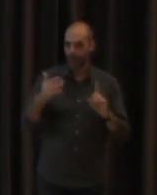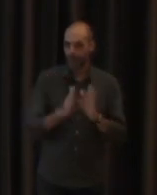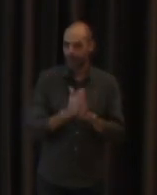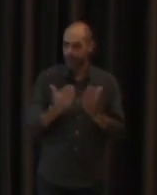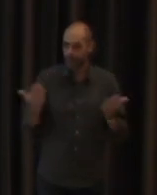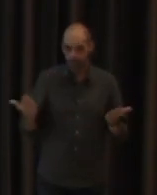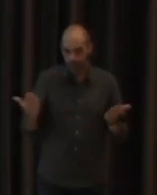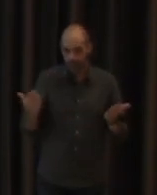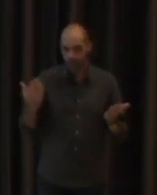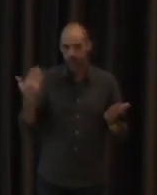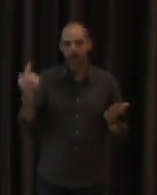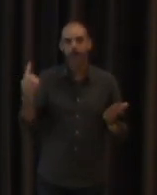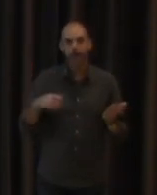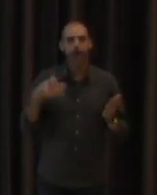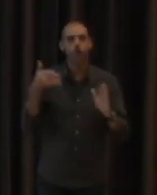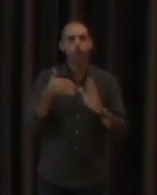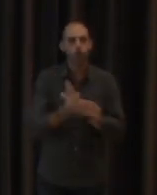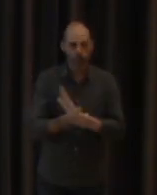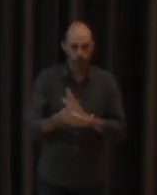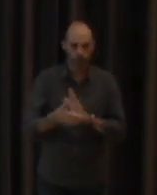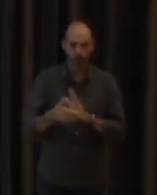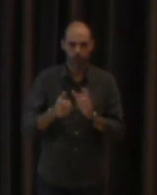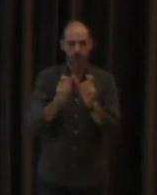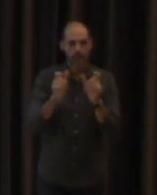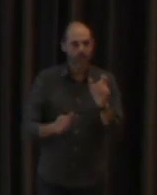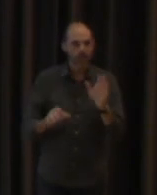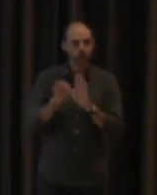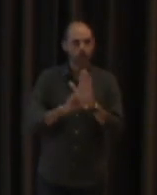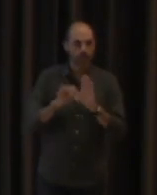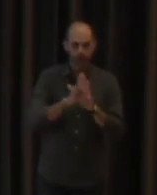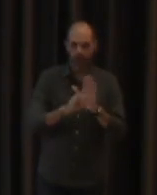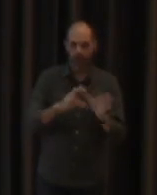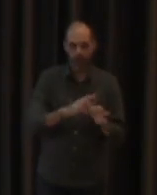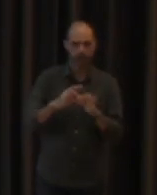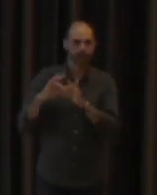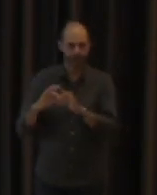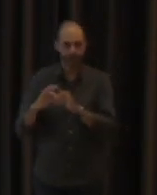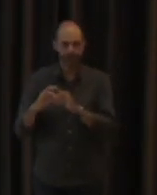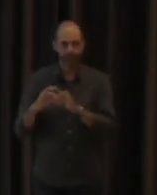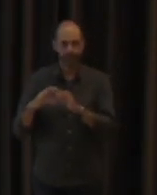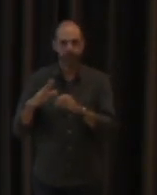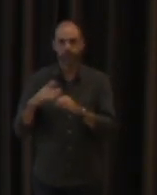raons lexicosemàntiques que justifiquen l'absència del pronom comitatiu o de separació.